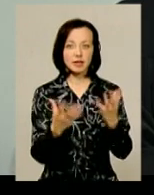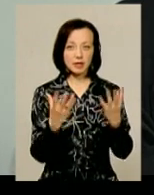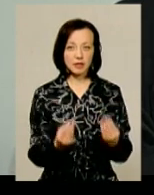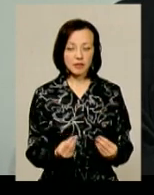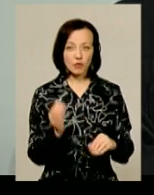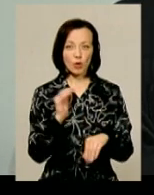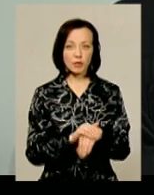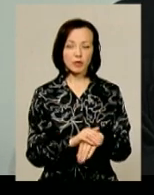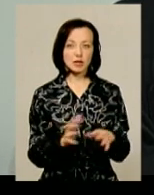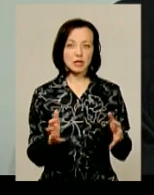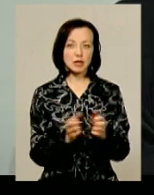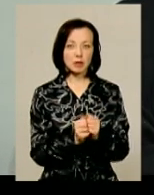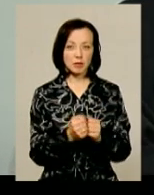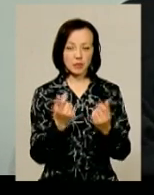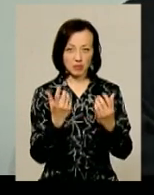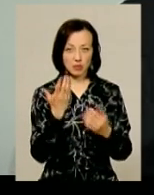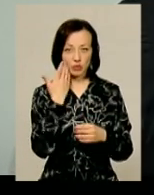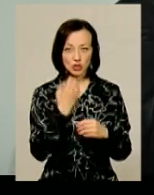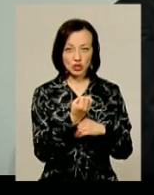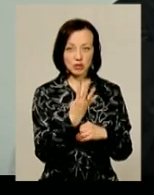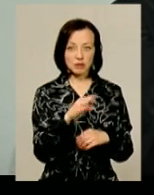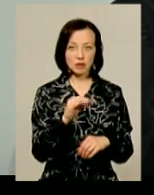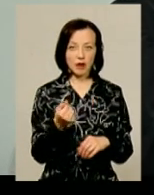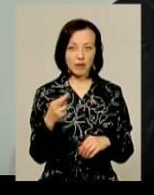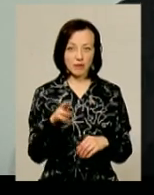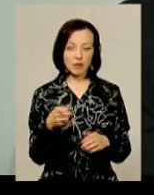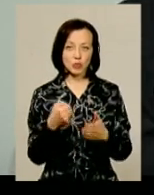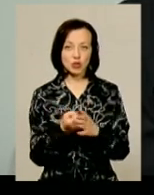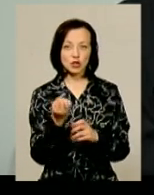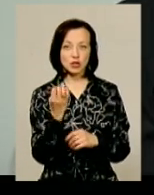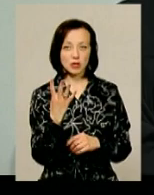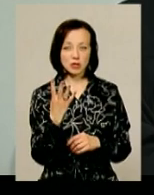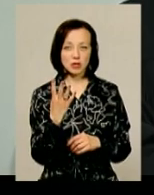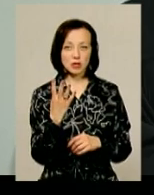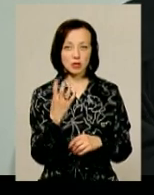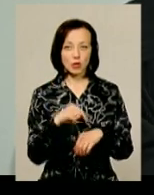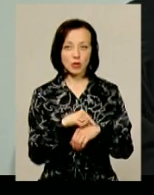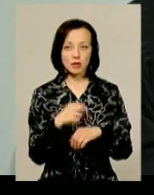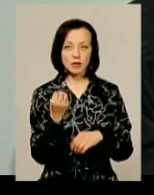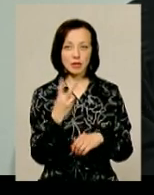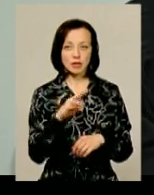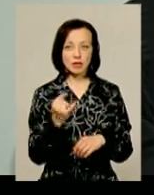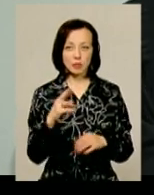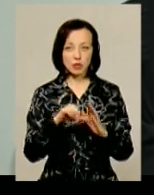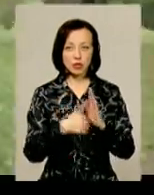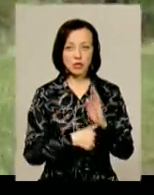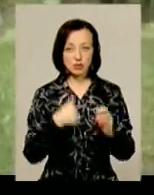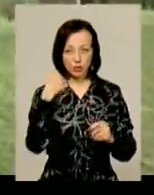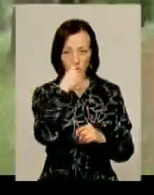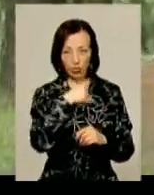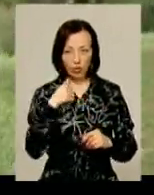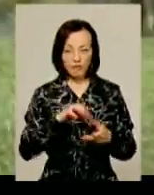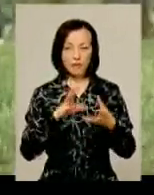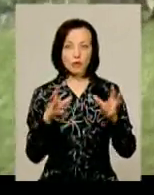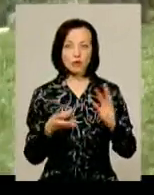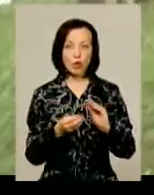його фактичного затримання, тобто 14 травня, по 14 годину 12 липня 2016 року. Усього